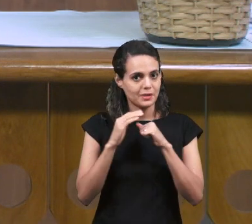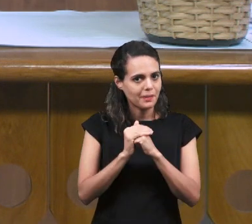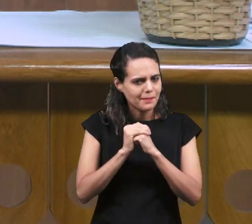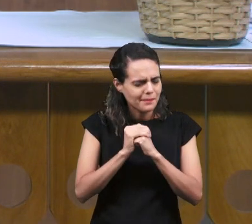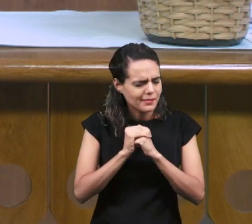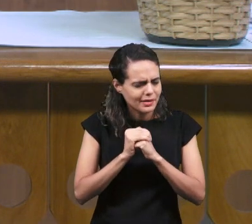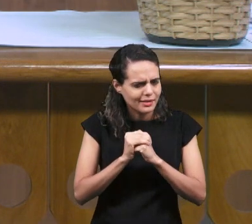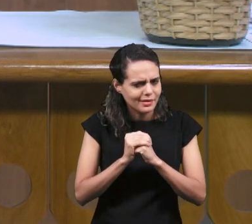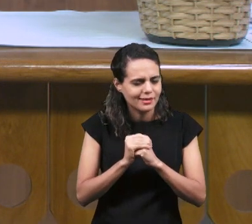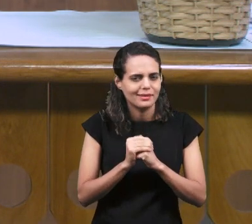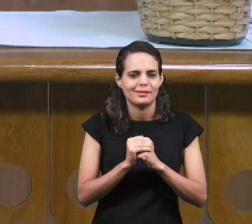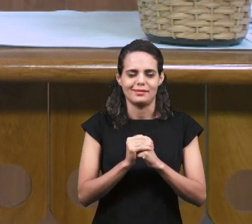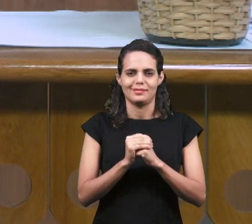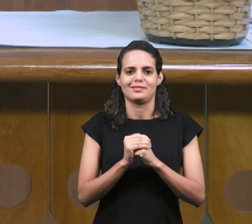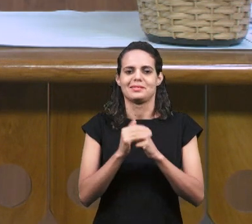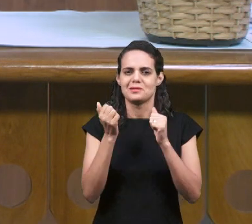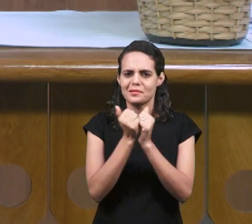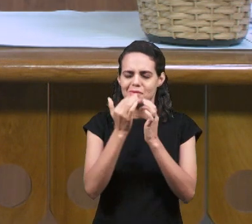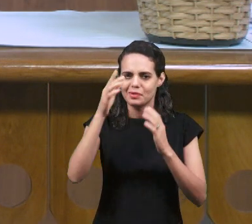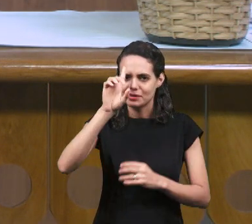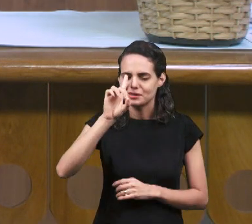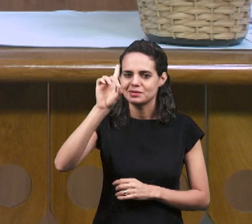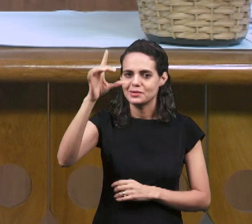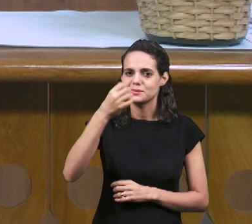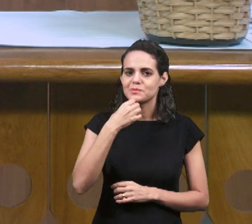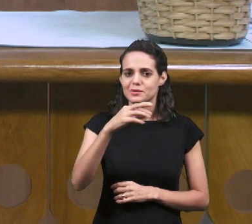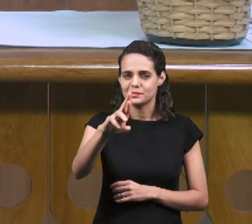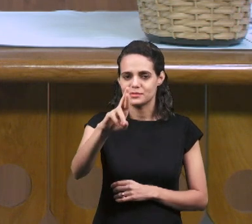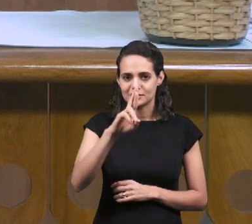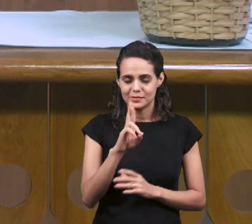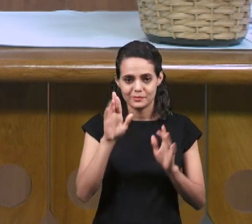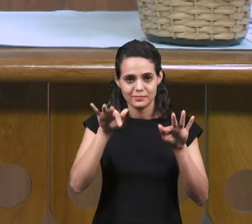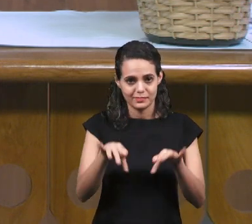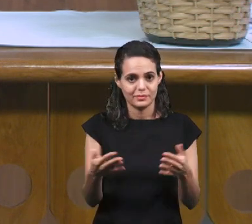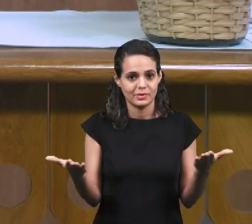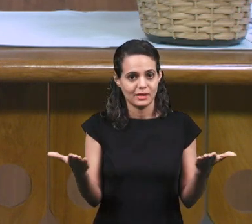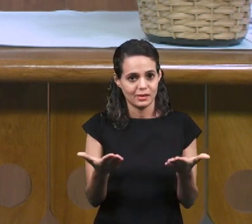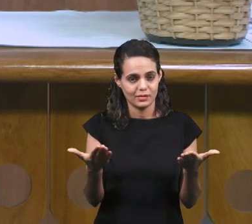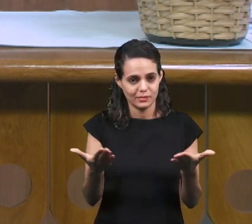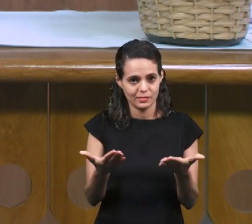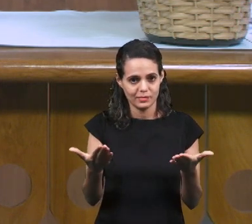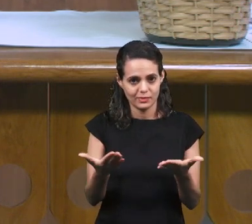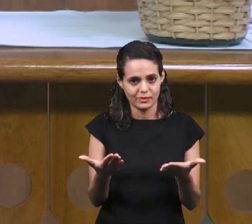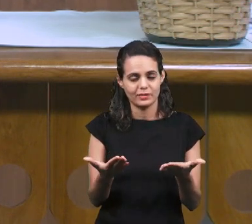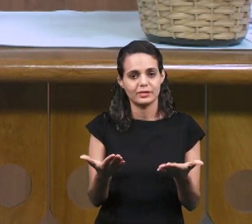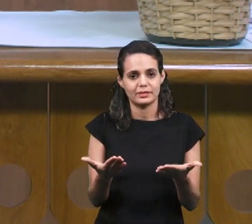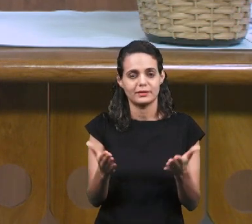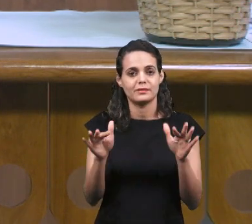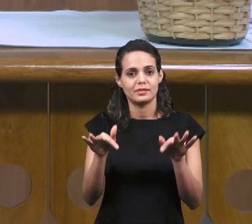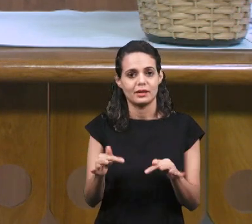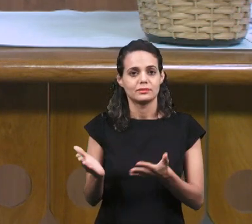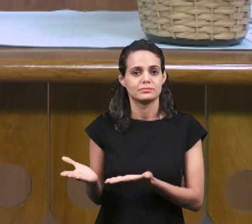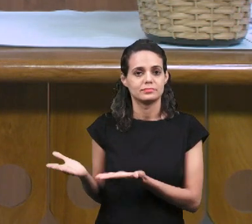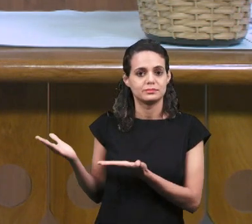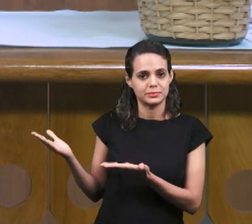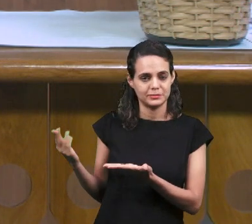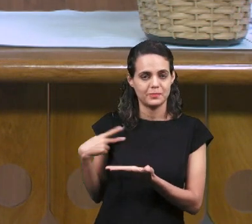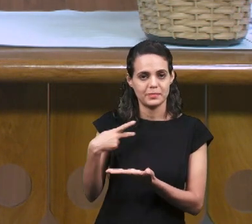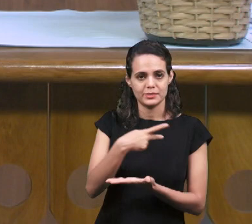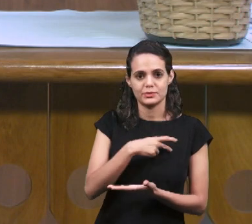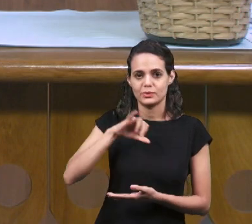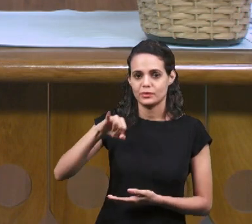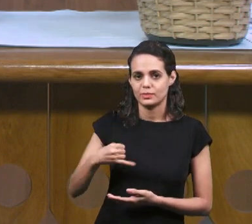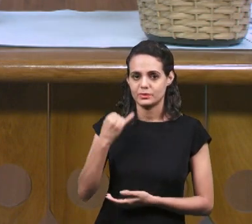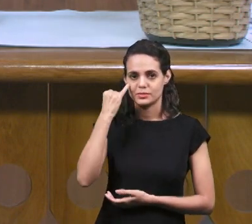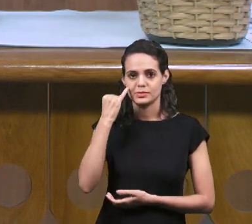bien répondu, notre sœur Rosimeire. Nous finissons ici cette partie. Nous passons à la partie avec le pasteur José Ajunes